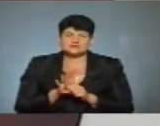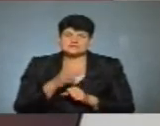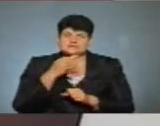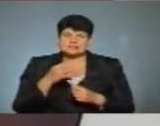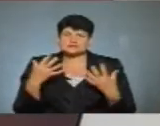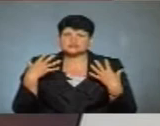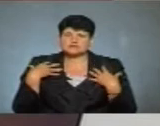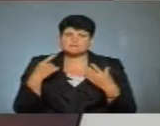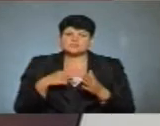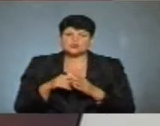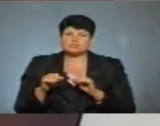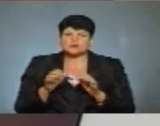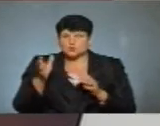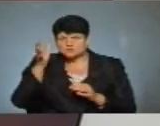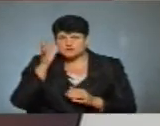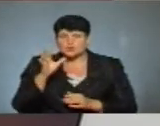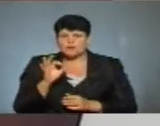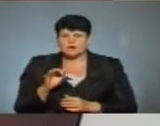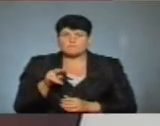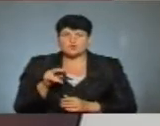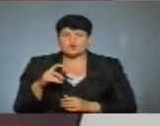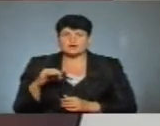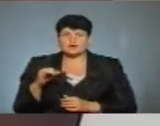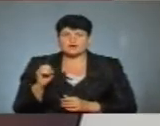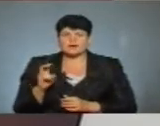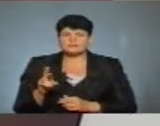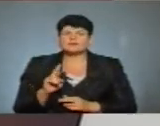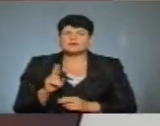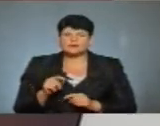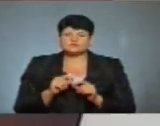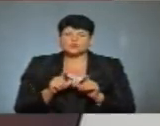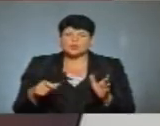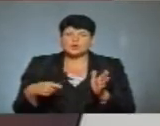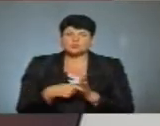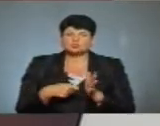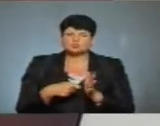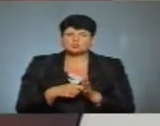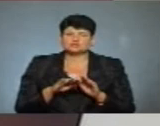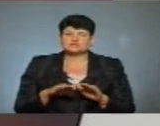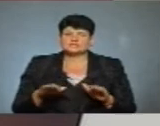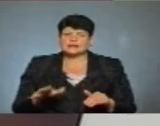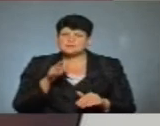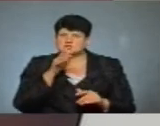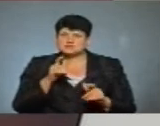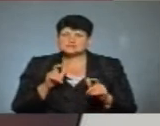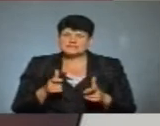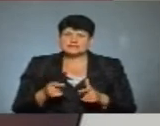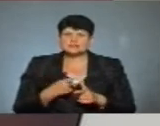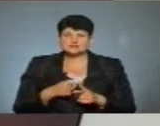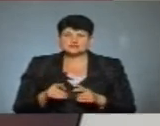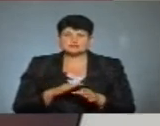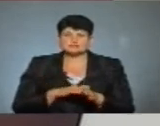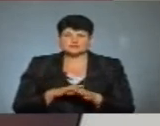начальниця міського управління освіти Ольга Похиляк. Як у школах годують дітей під час карантину, чи дотримуються